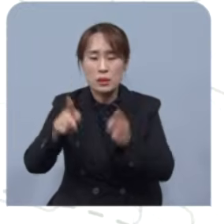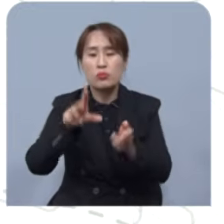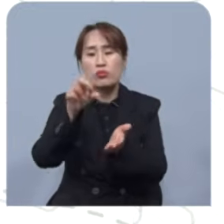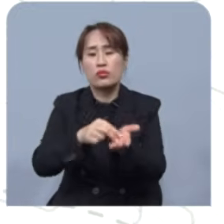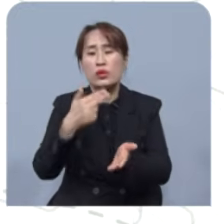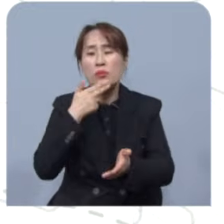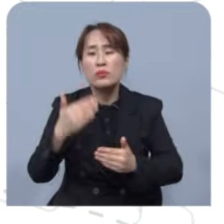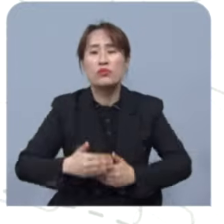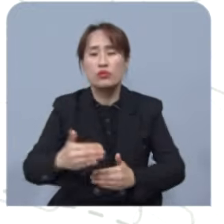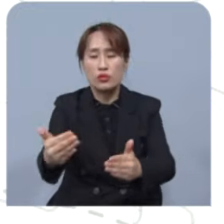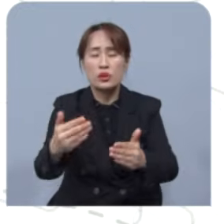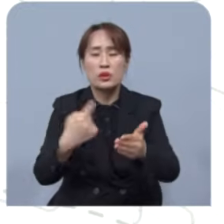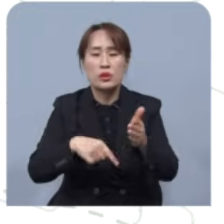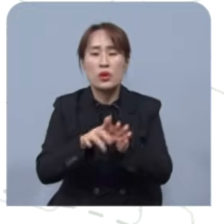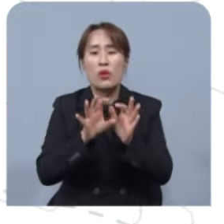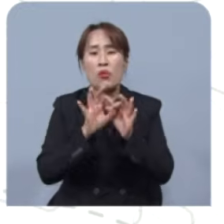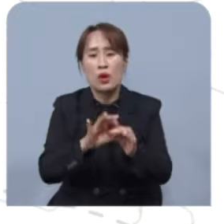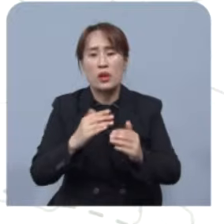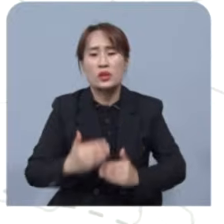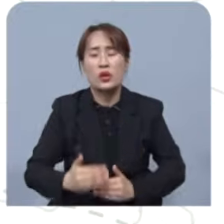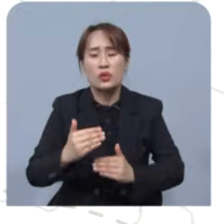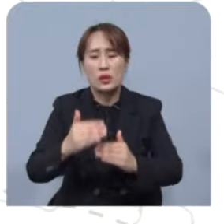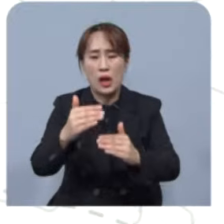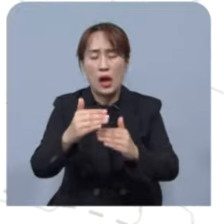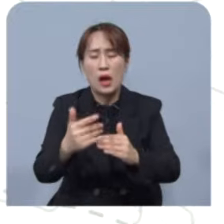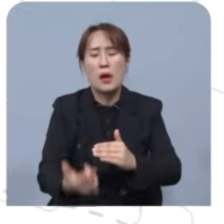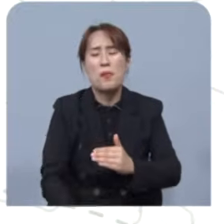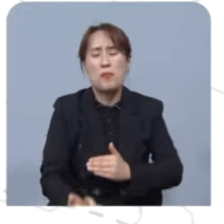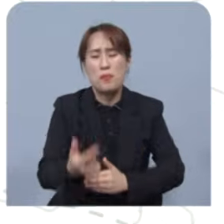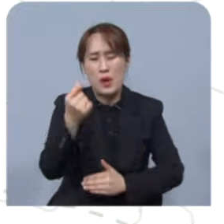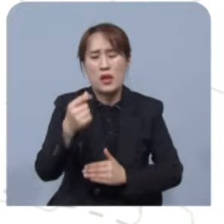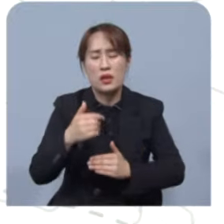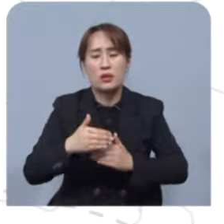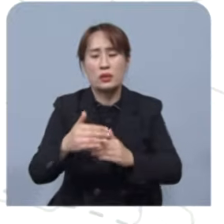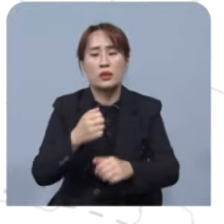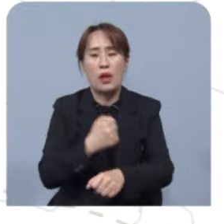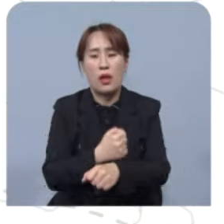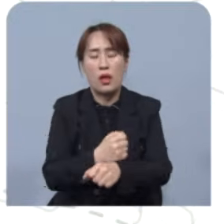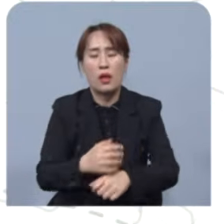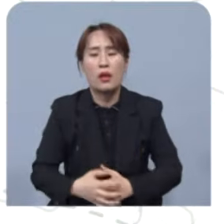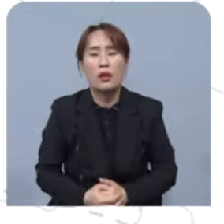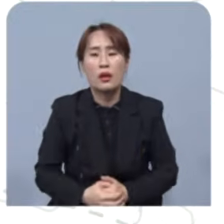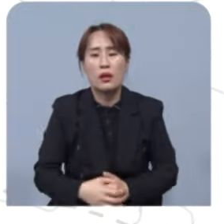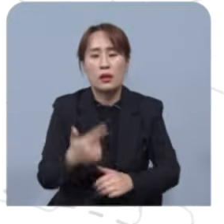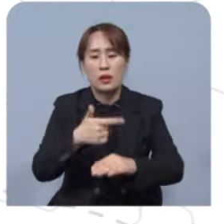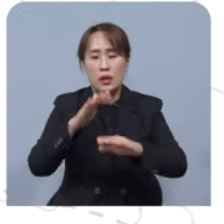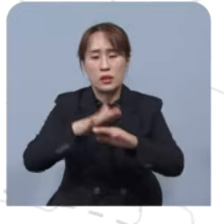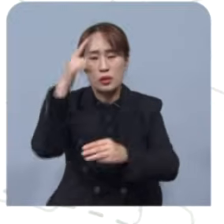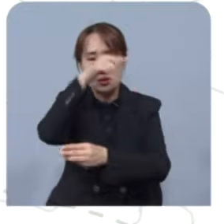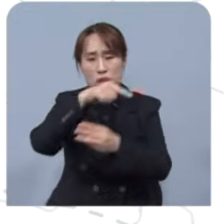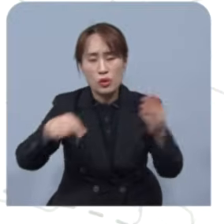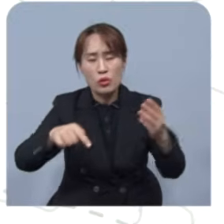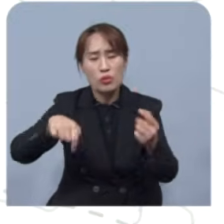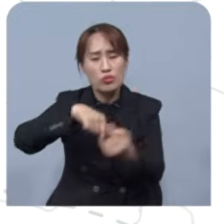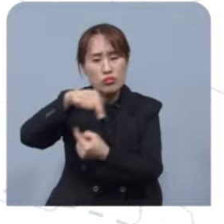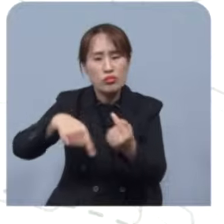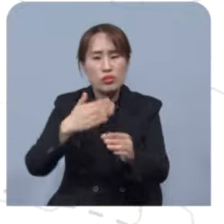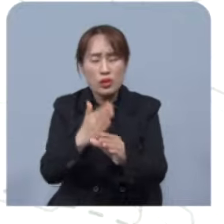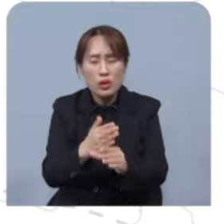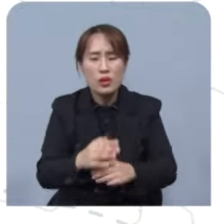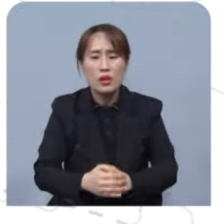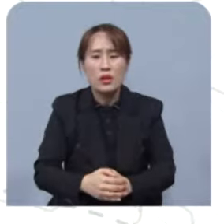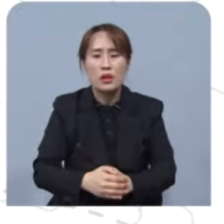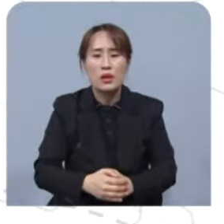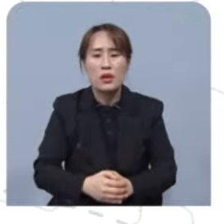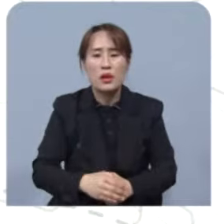없이 추진되도록 관련 절차를 조속히 이행하겠습니다. 대전에서 청주까지 운행하는